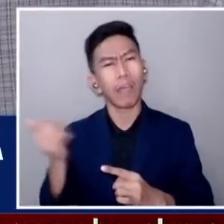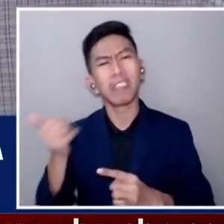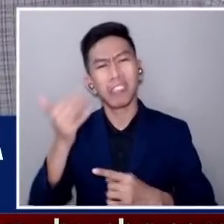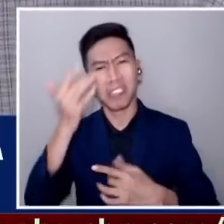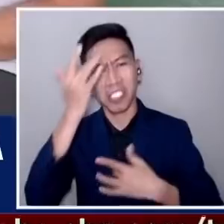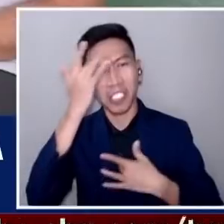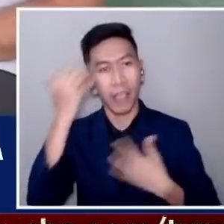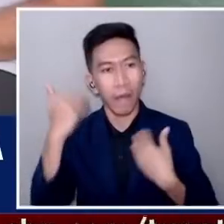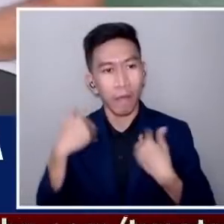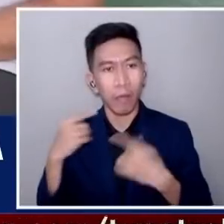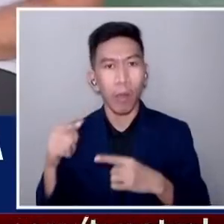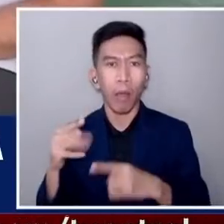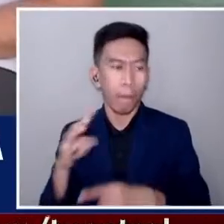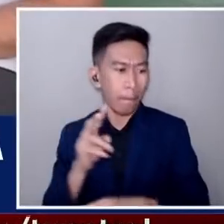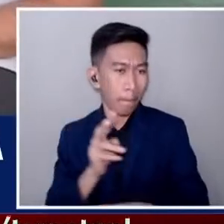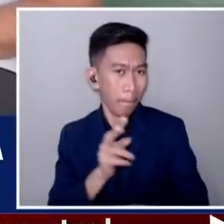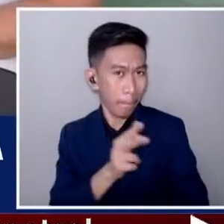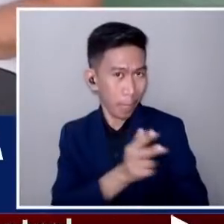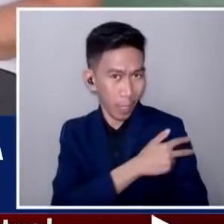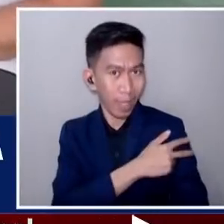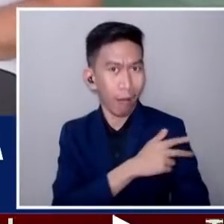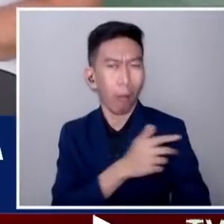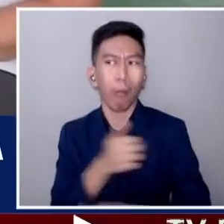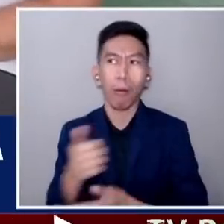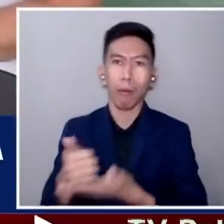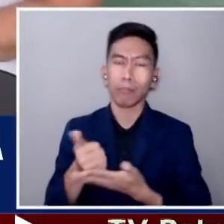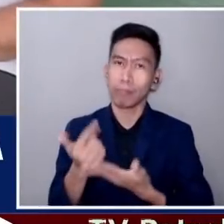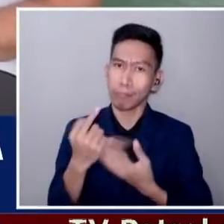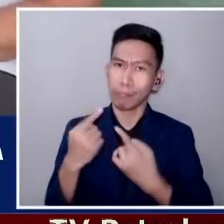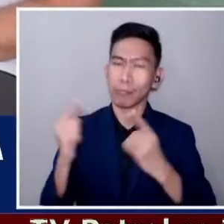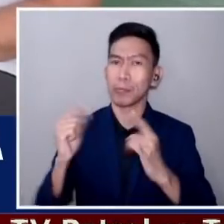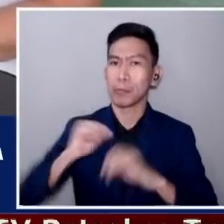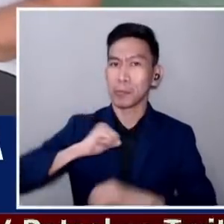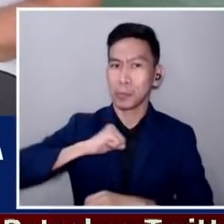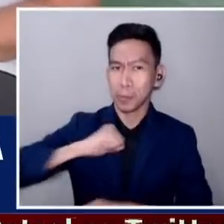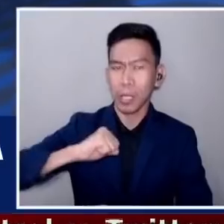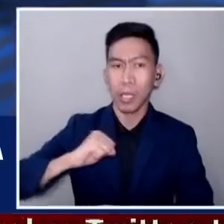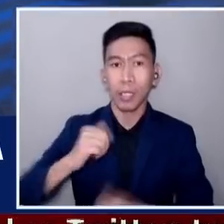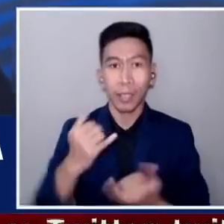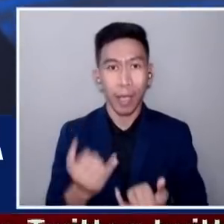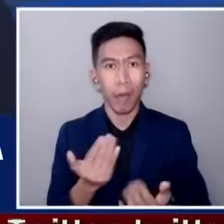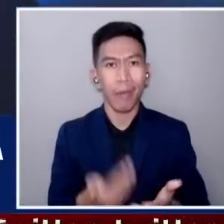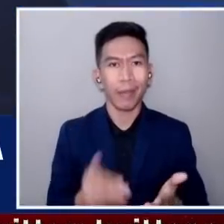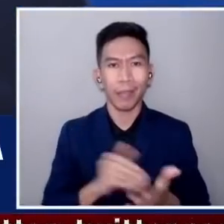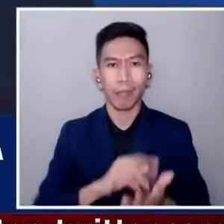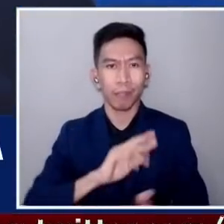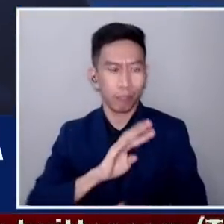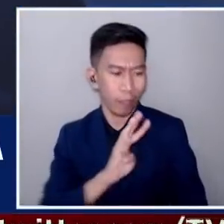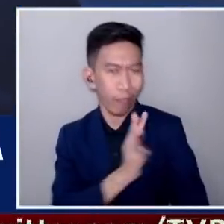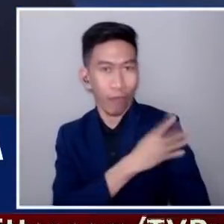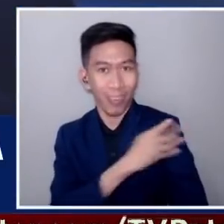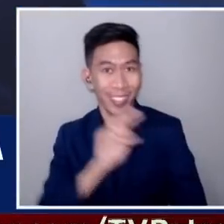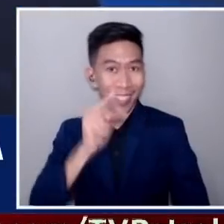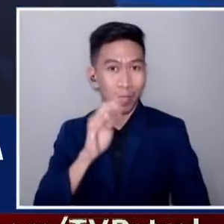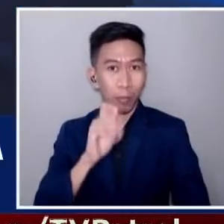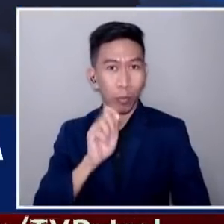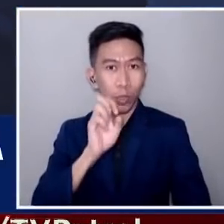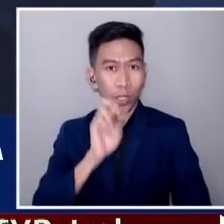naranasang sintomas. Kaya ngayong bukas na ang pagbabakuna ng ikalawang booster para sa mahihina ang immune system